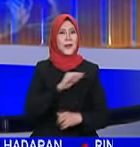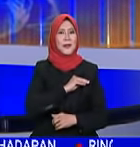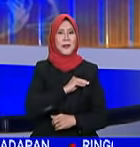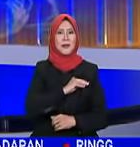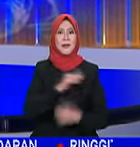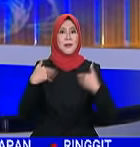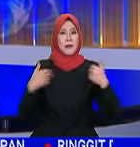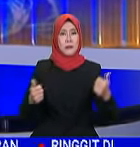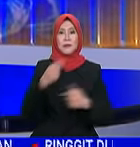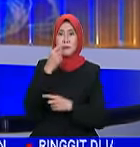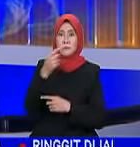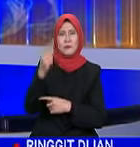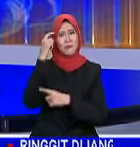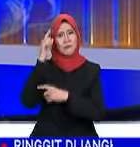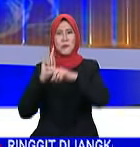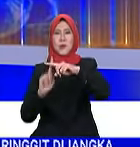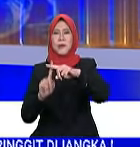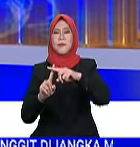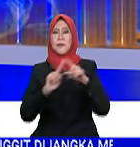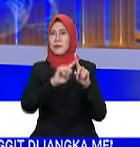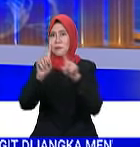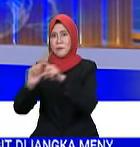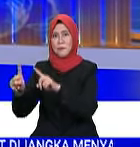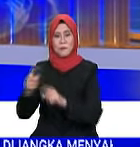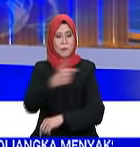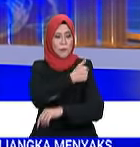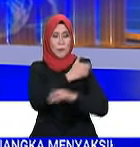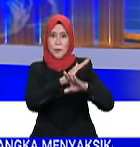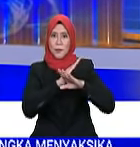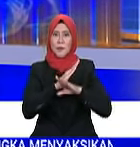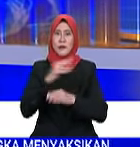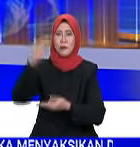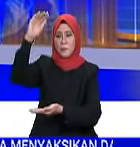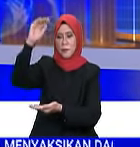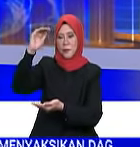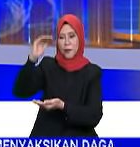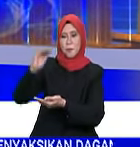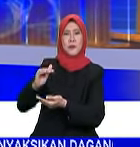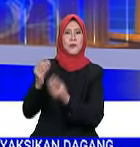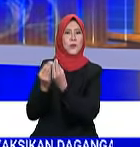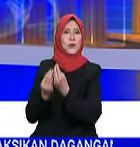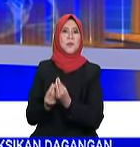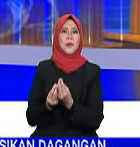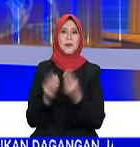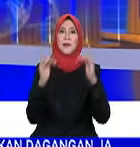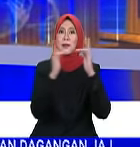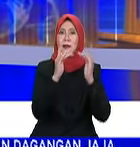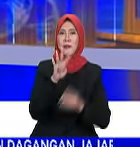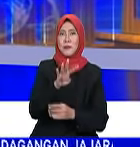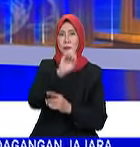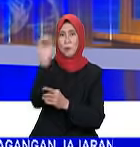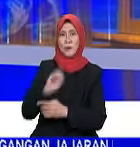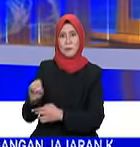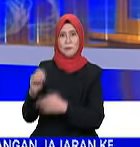Jamaluddin optimis menggunakan pelbagai faktor termasuk liputan vaksinasi dan penurunan jumlah penggunaan katil kepada 40%